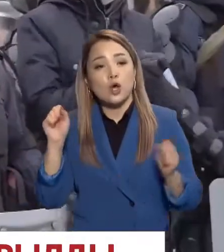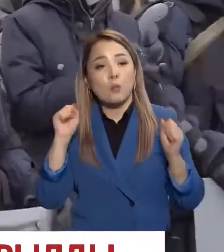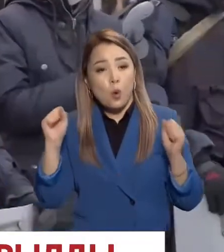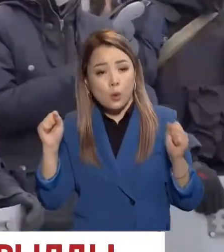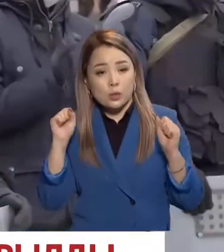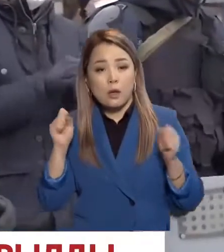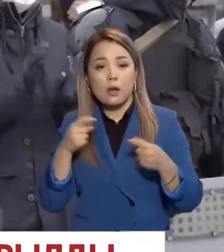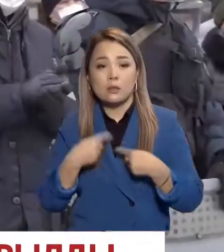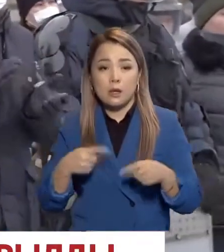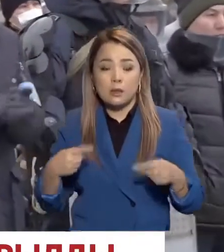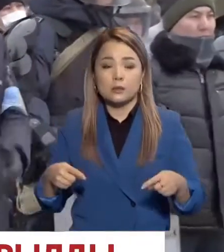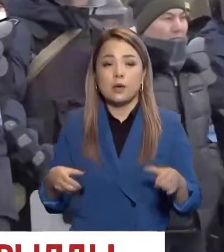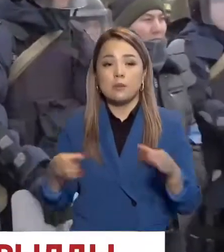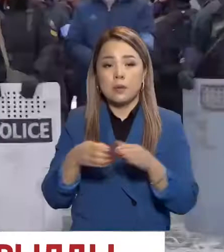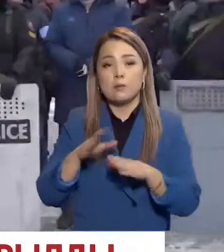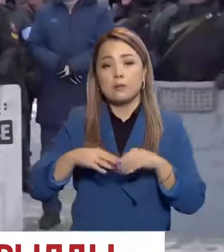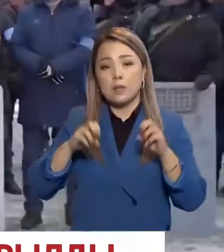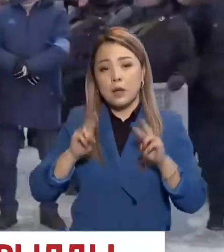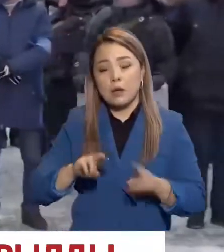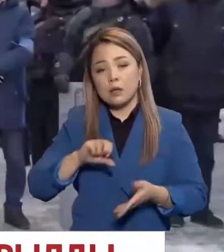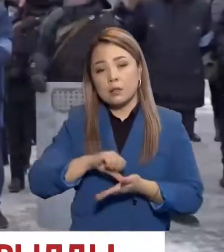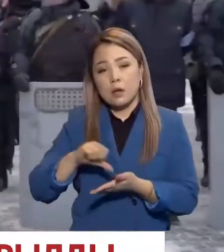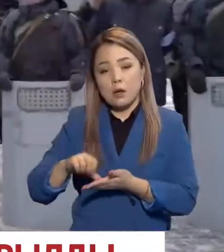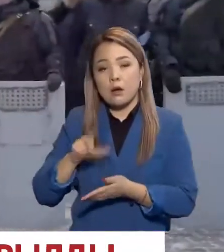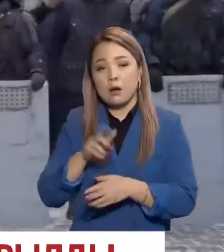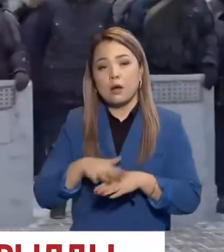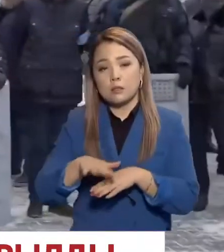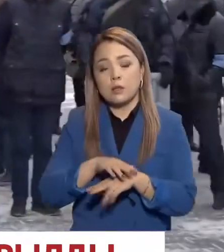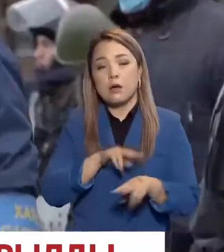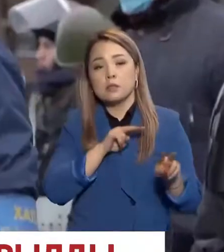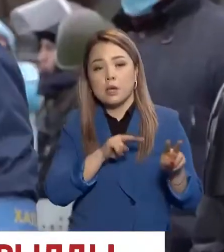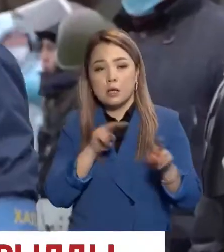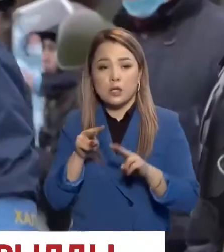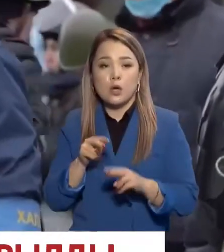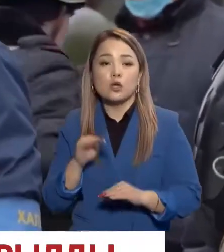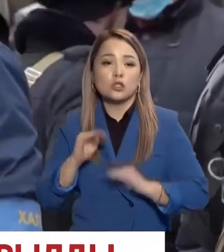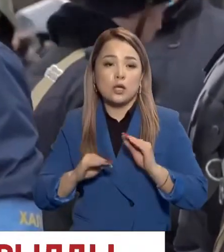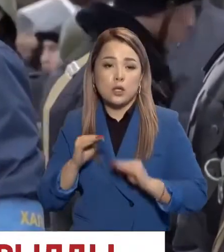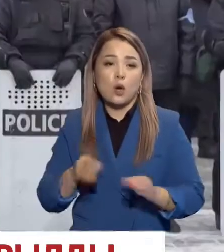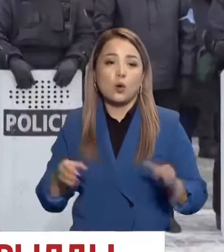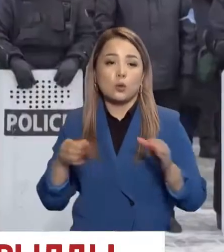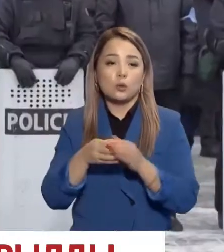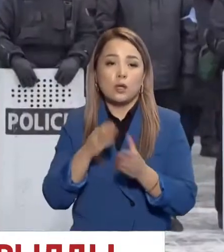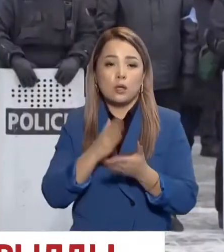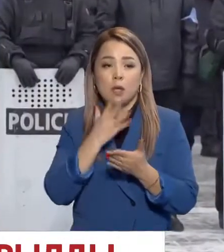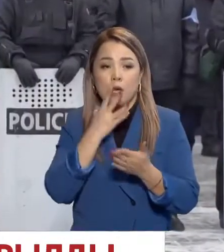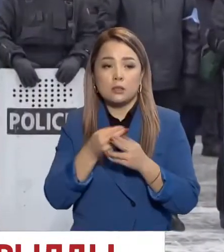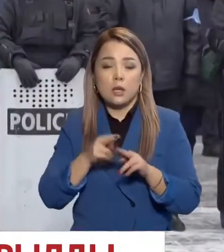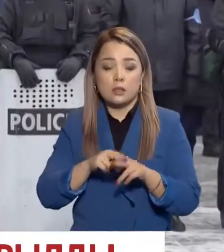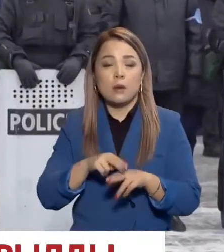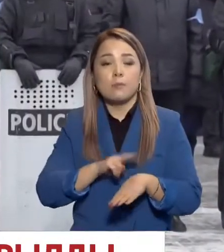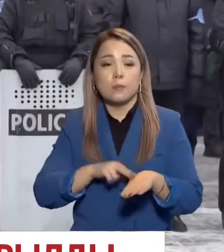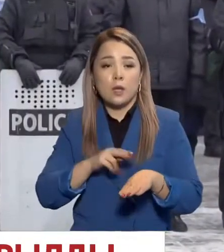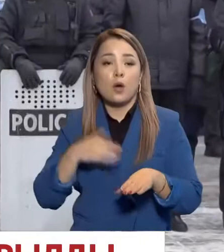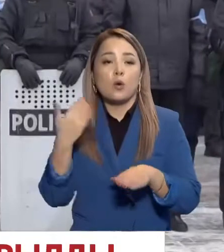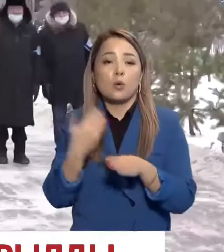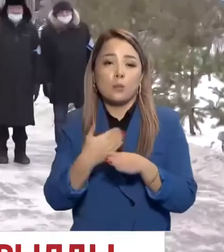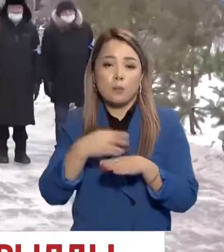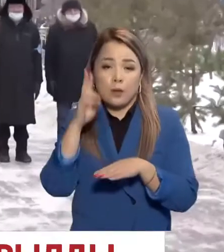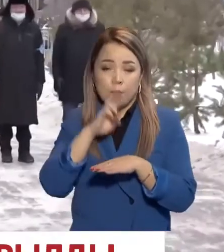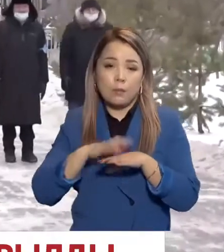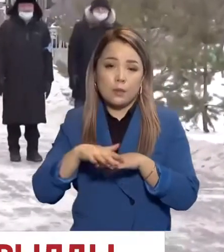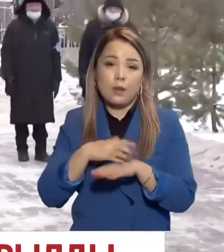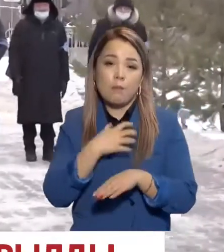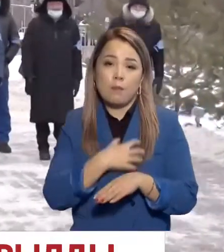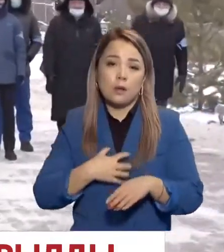де сала мамандарынан құралған халық сақшылары деп аталатын жасақ құрылды. Олар тәртіп сақшыларына қолдау көрсетіп жатыр. Мемлекеттік маңызы